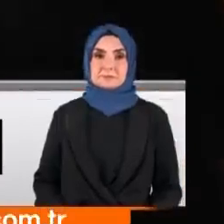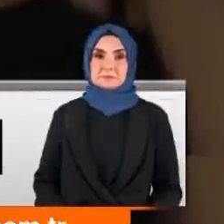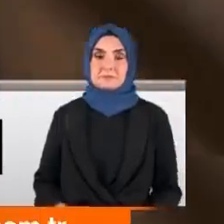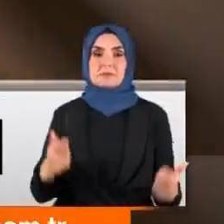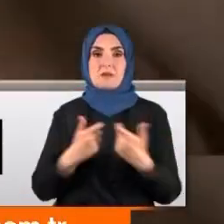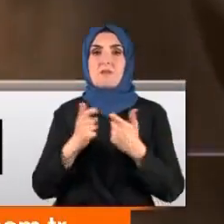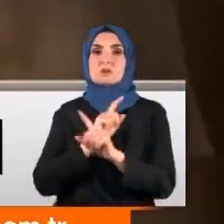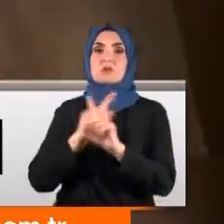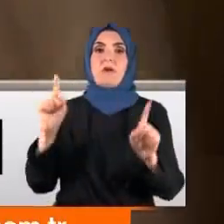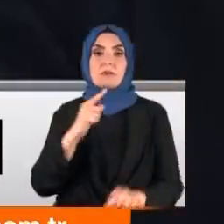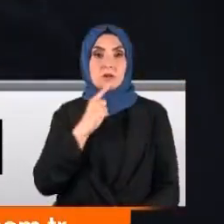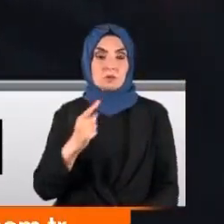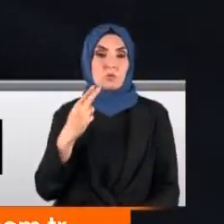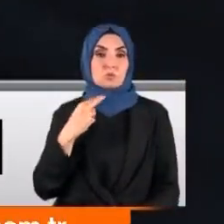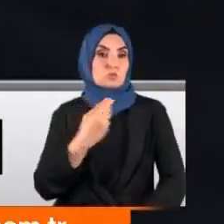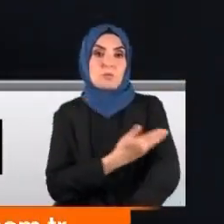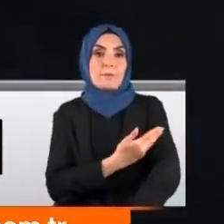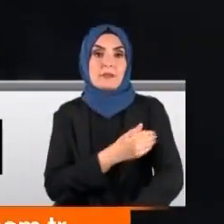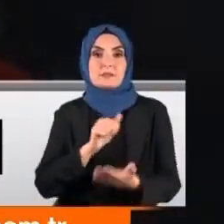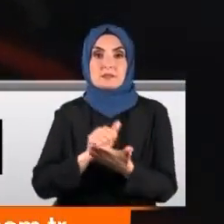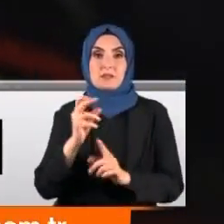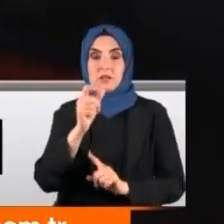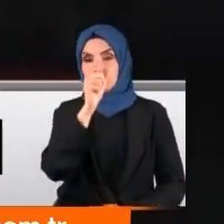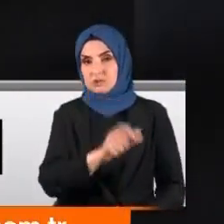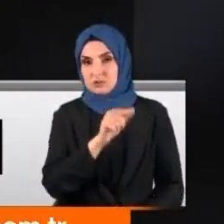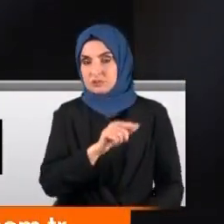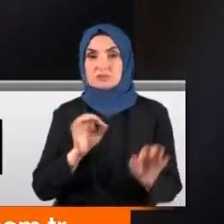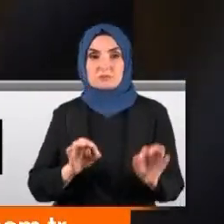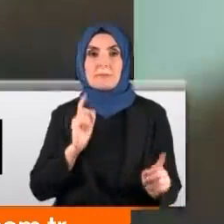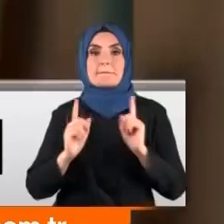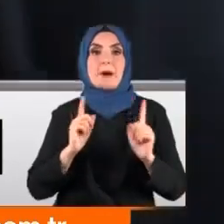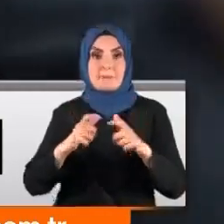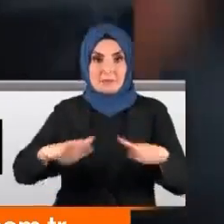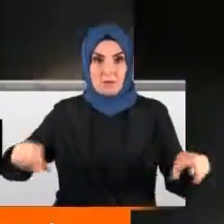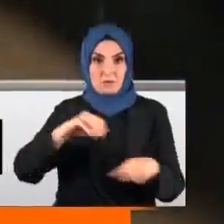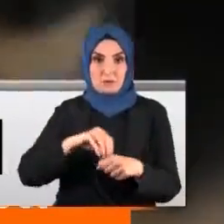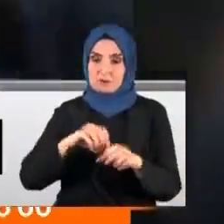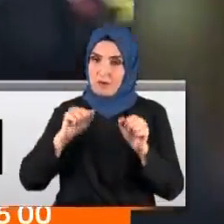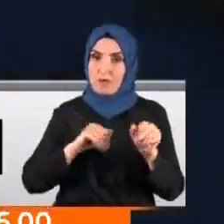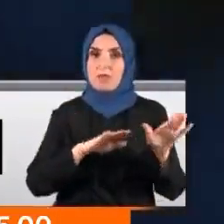Savaş karşıtı Rus gazeteci bu kez de mahkeme salonunda eylem yaptı.